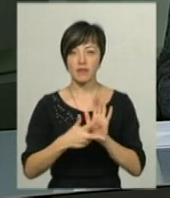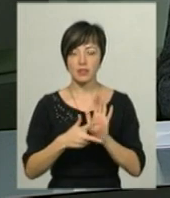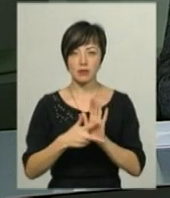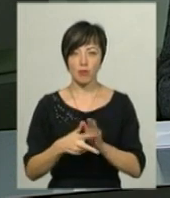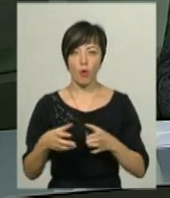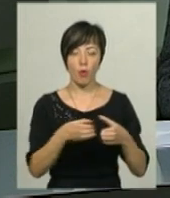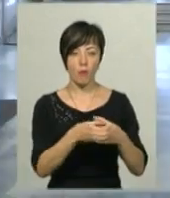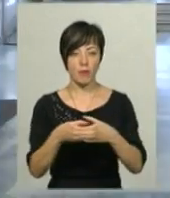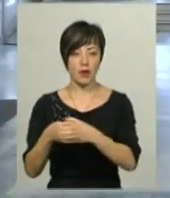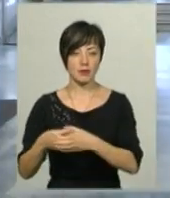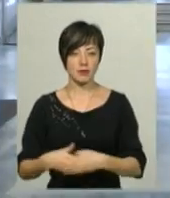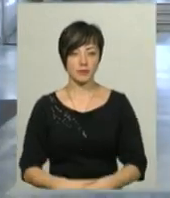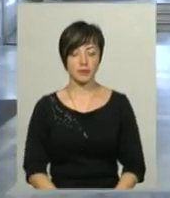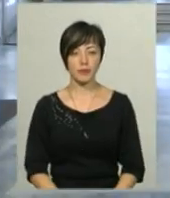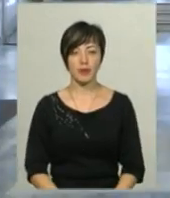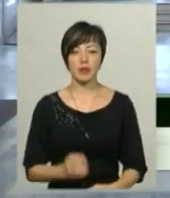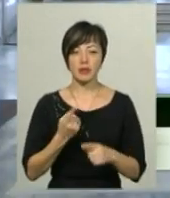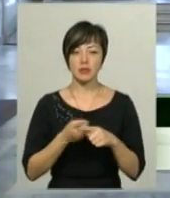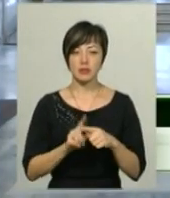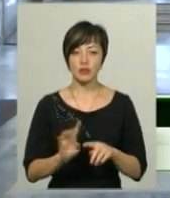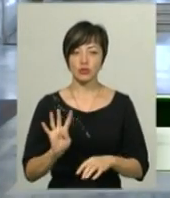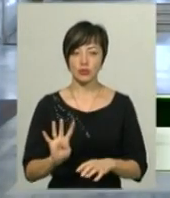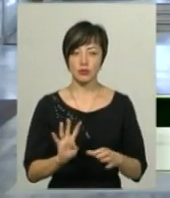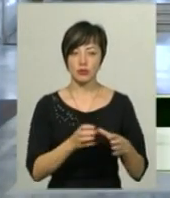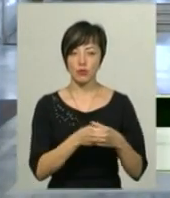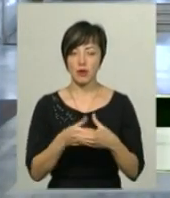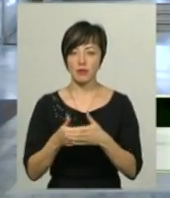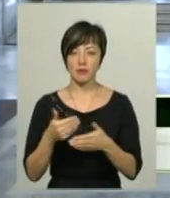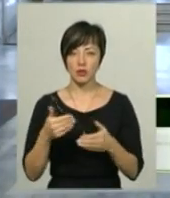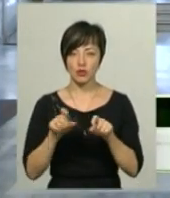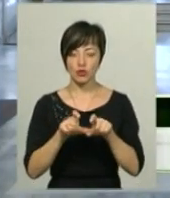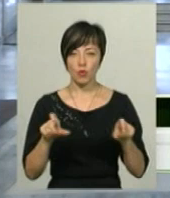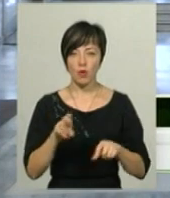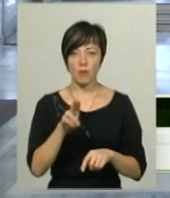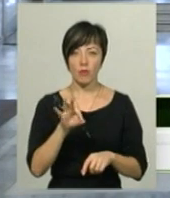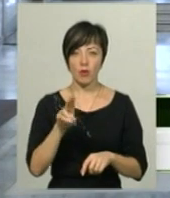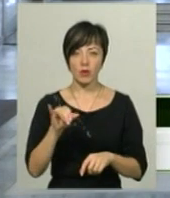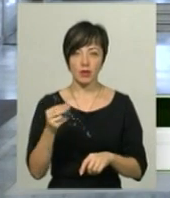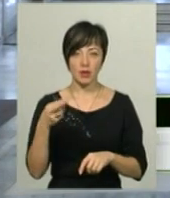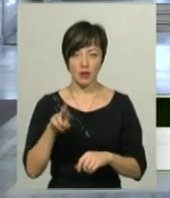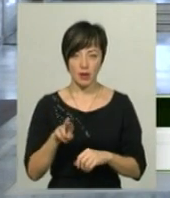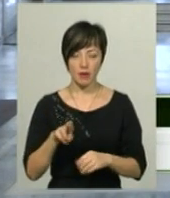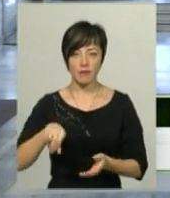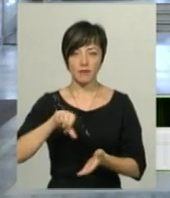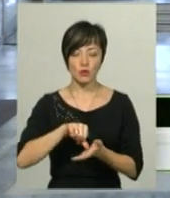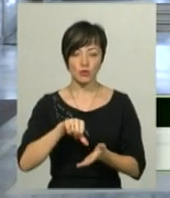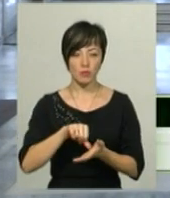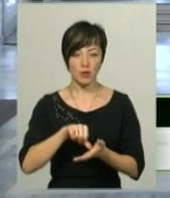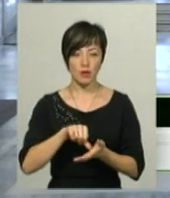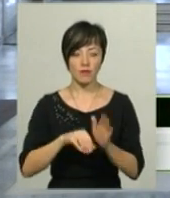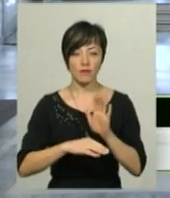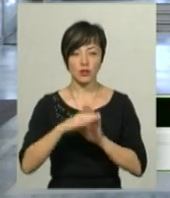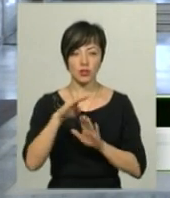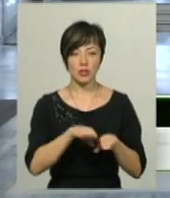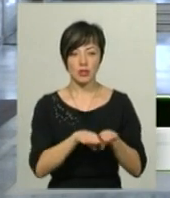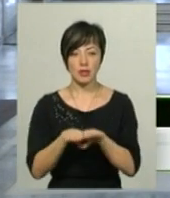команд. Це 4 команди від школи Поділля, вони виступають в вищій